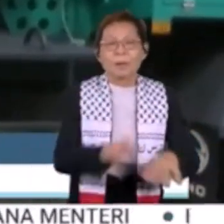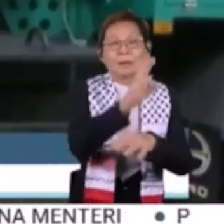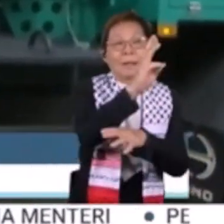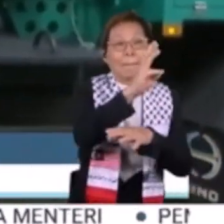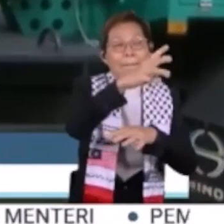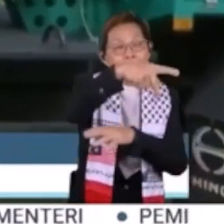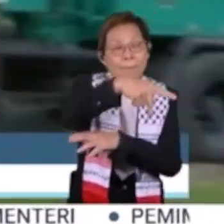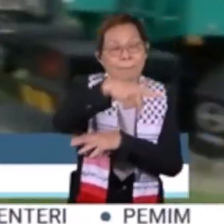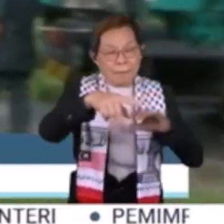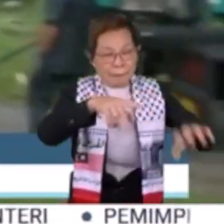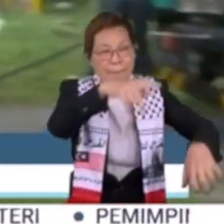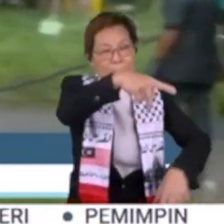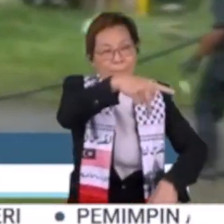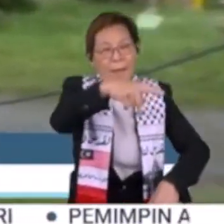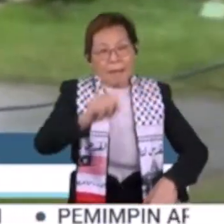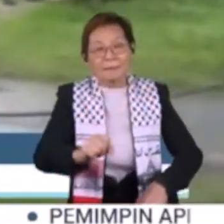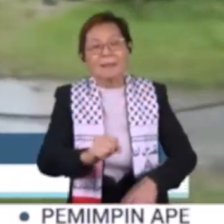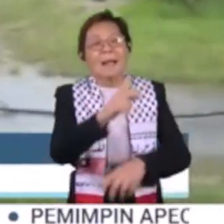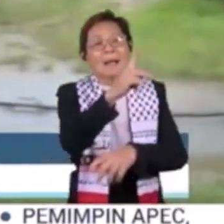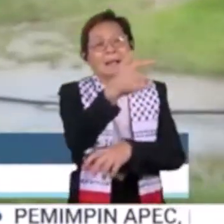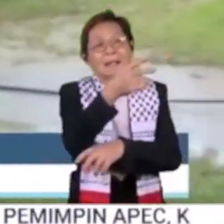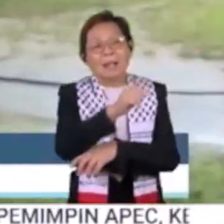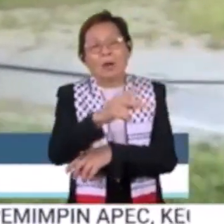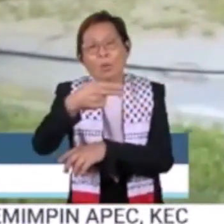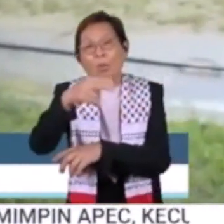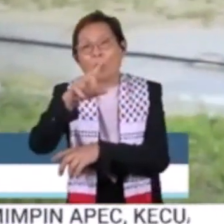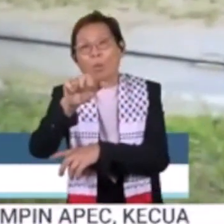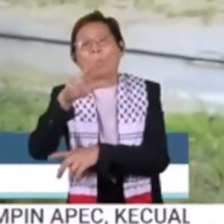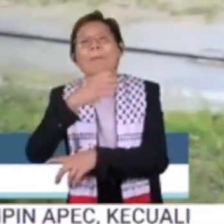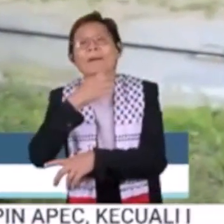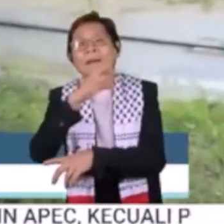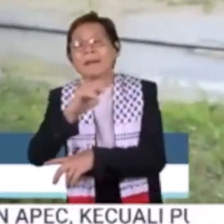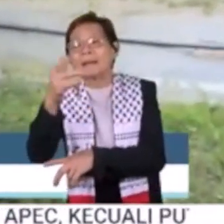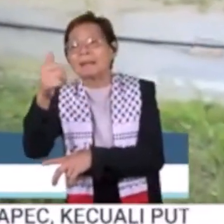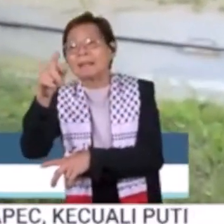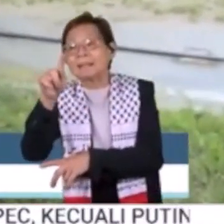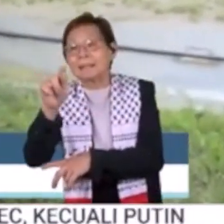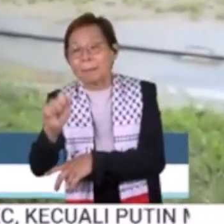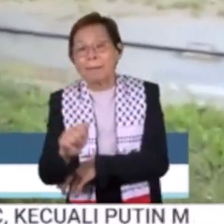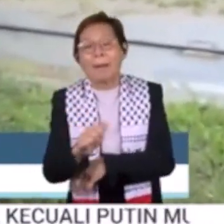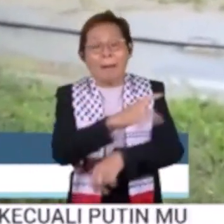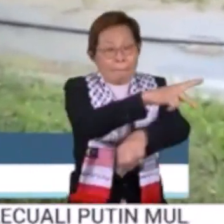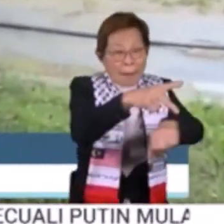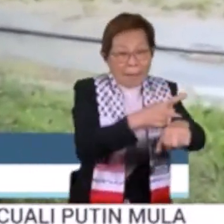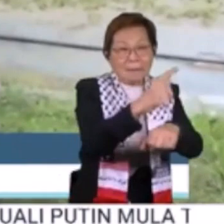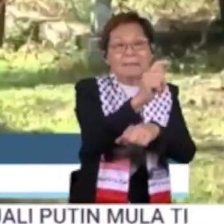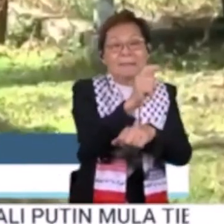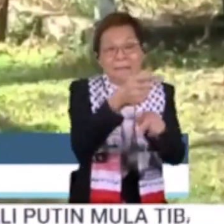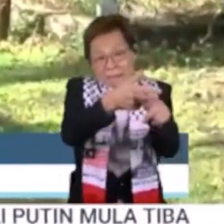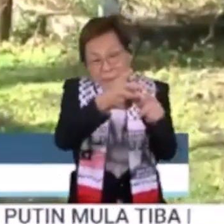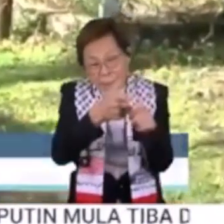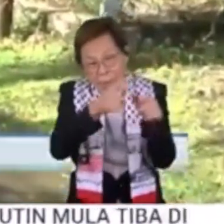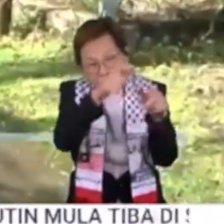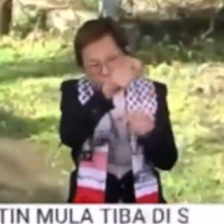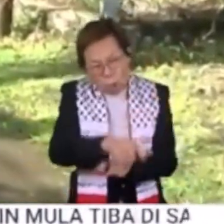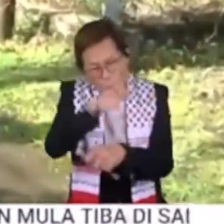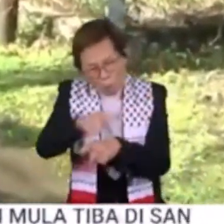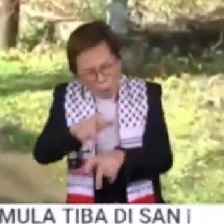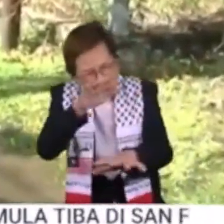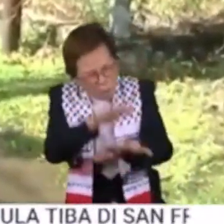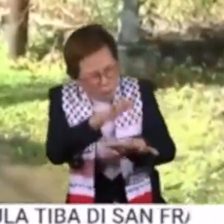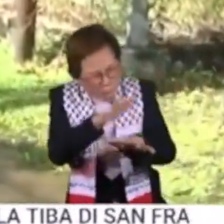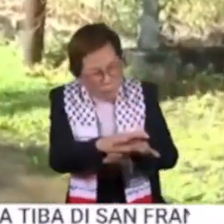6 PPS masih dibuka di daerah Kerian, Hilir Perak dan Kinta. PPS Dewan Serbaguna Padang Tembak menempatkan jumlah penduduk terjejas paling